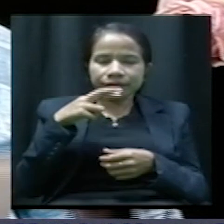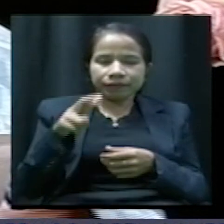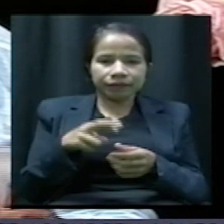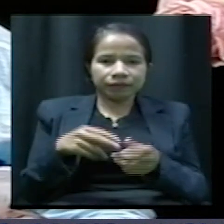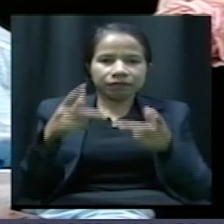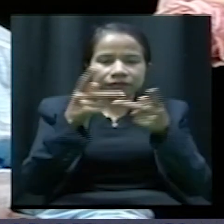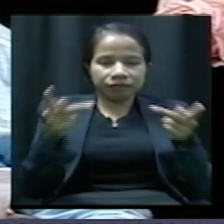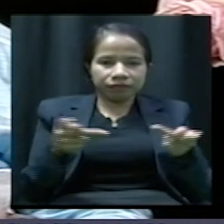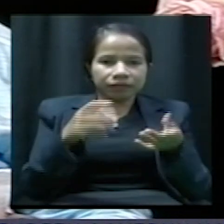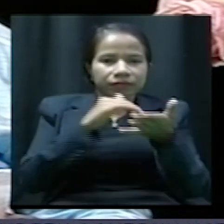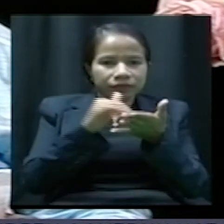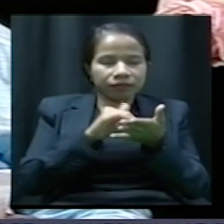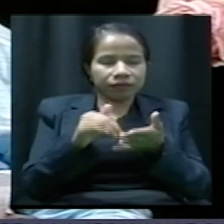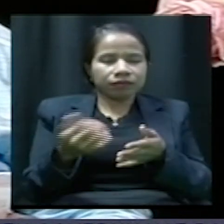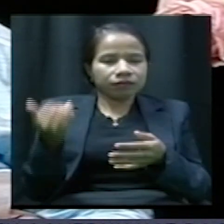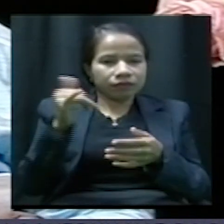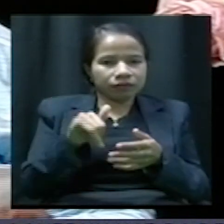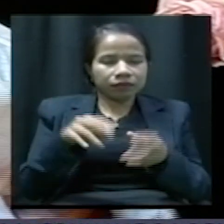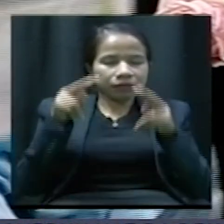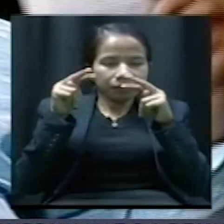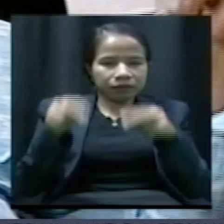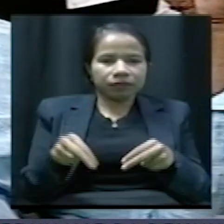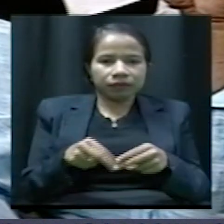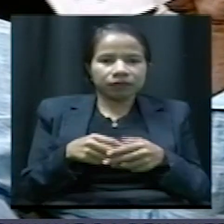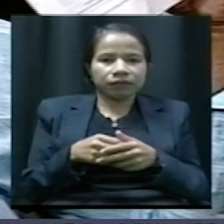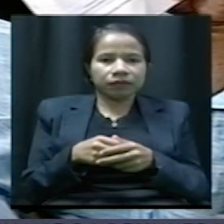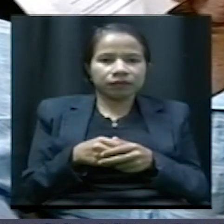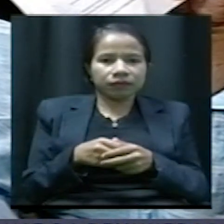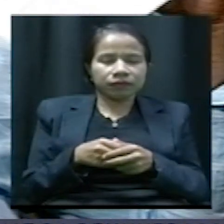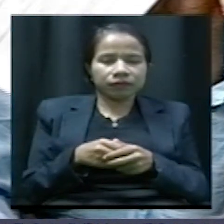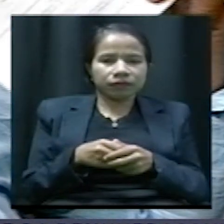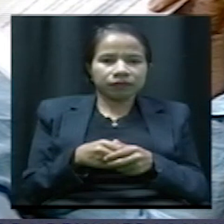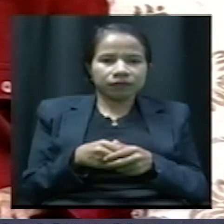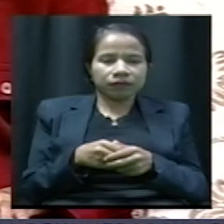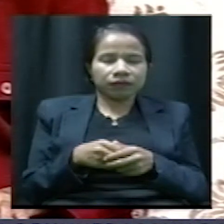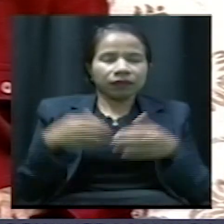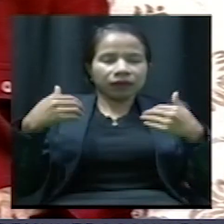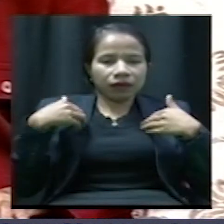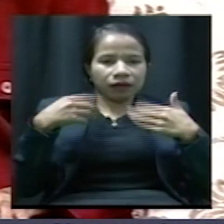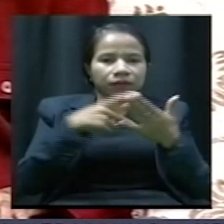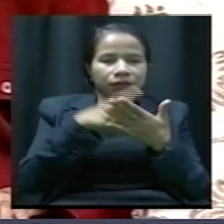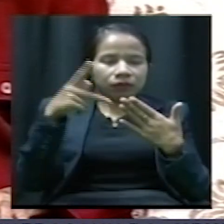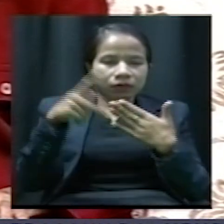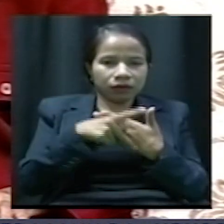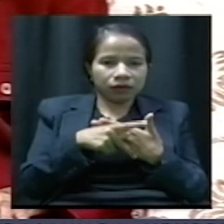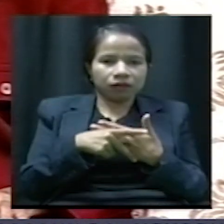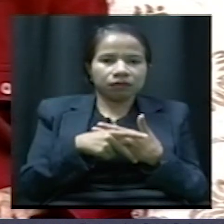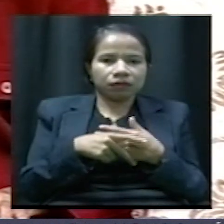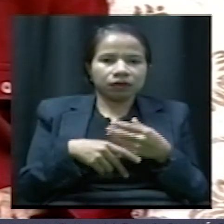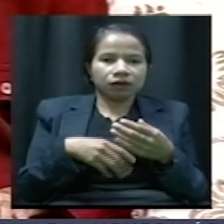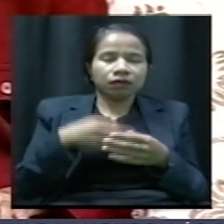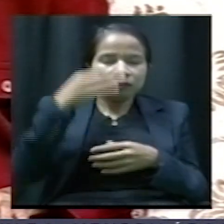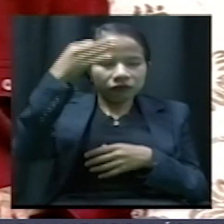ba sentru sira ita persija persija para iha ita iha program persija iha